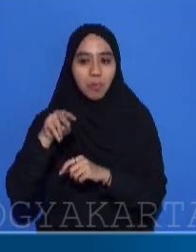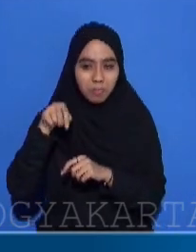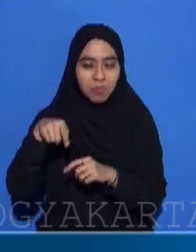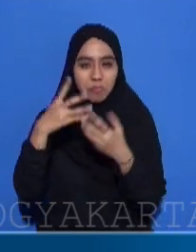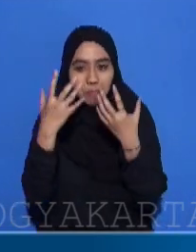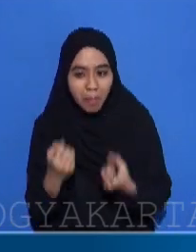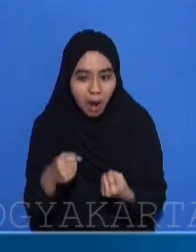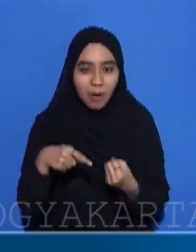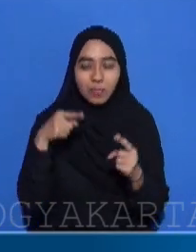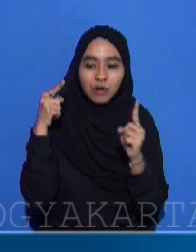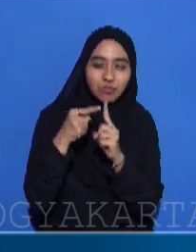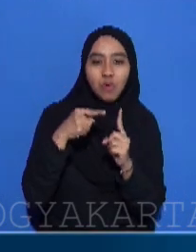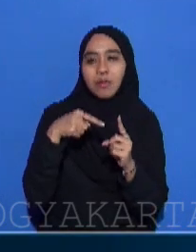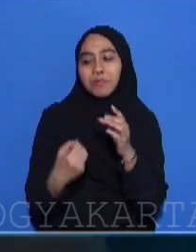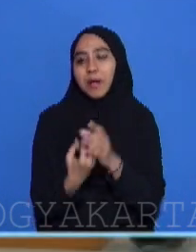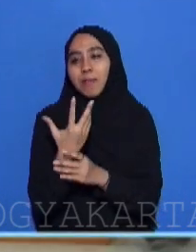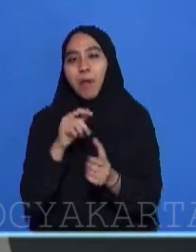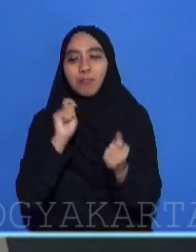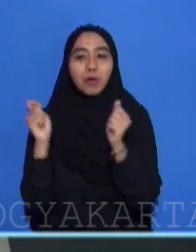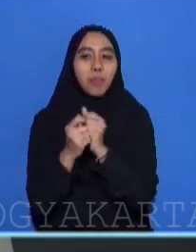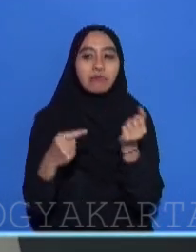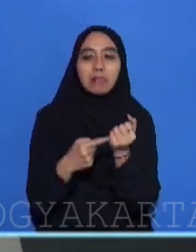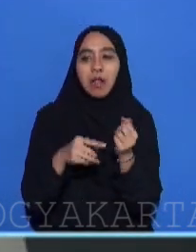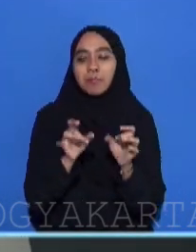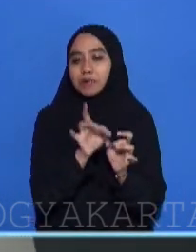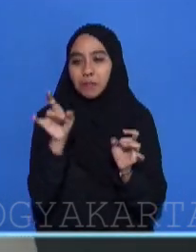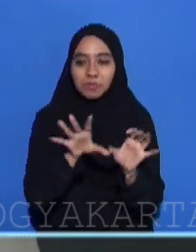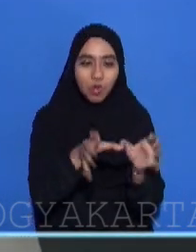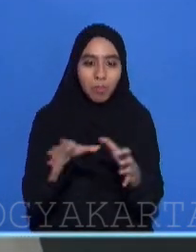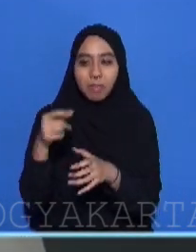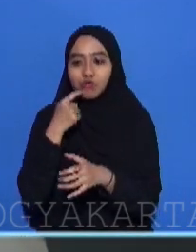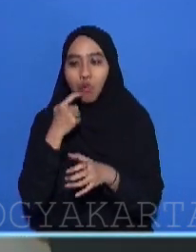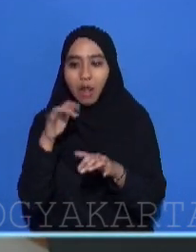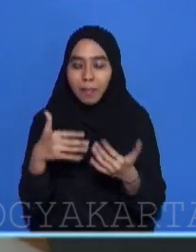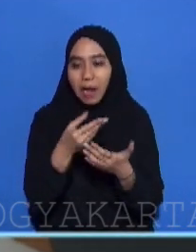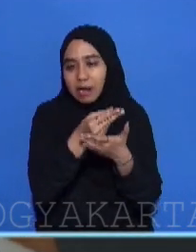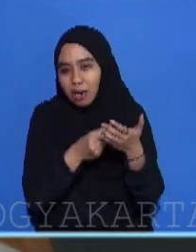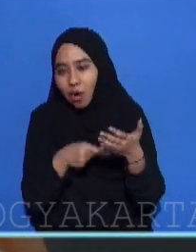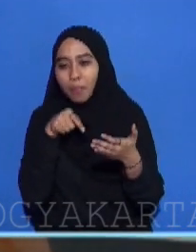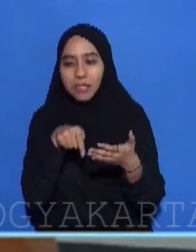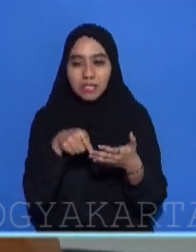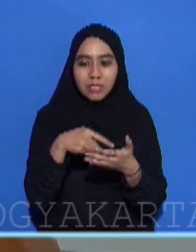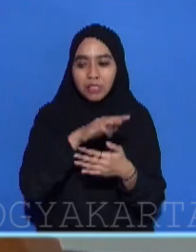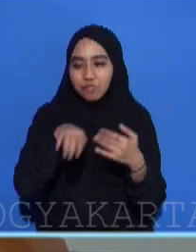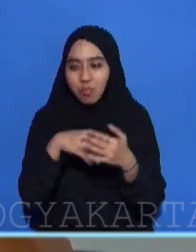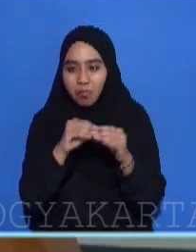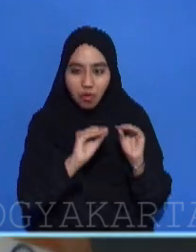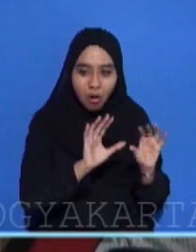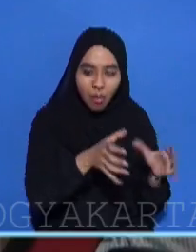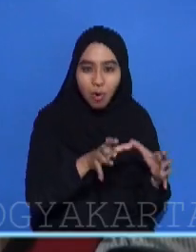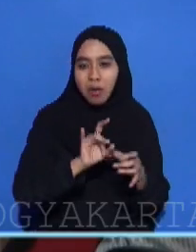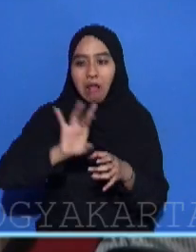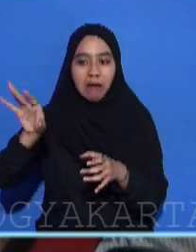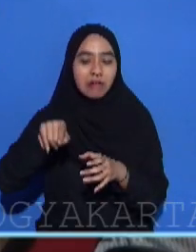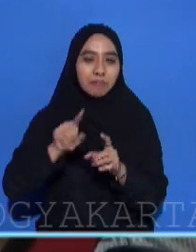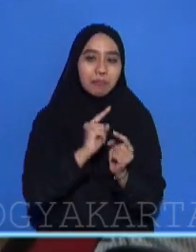mengakselerasi perkembangan ke arah digital di berbagai sektor tidak hanya pada sektor ekonomi tetapi juga pada segala sektor lainnya di tiap